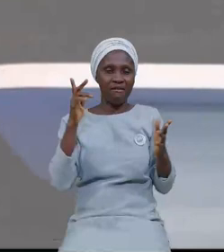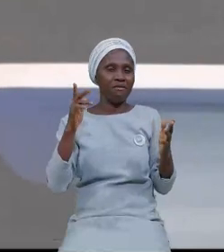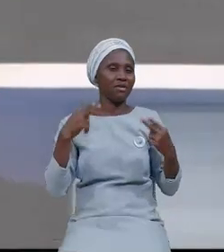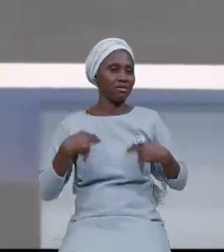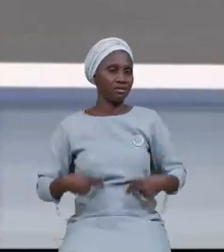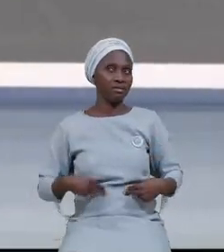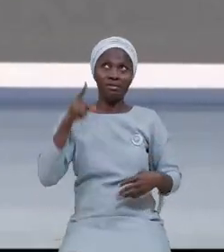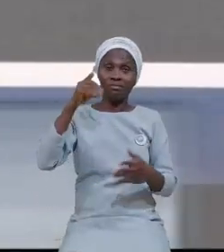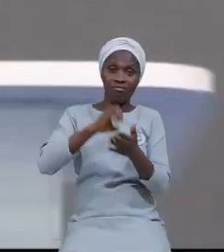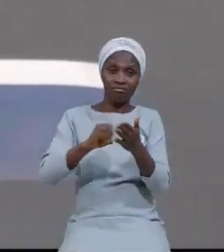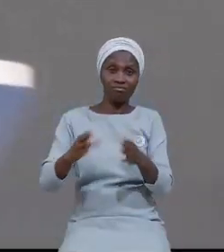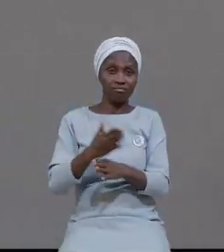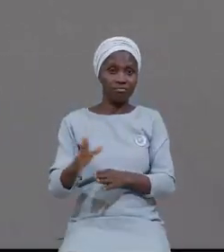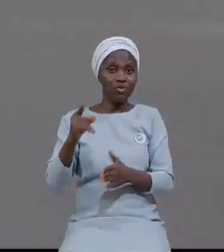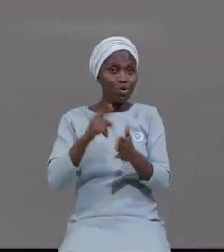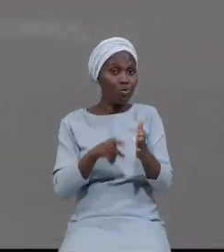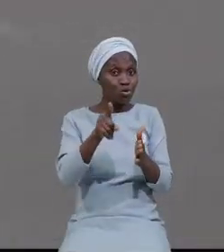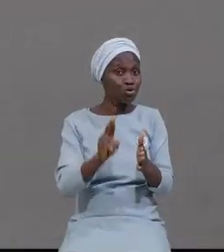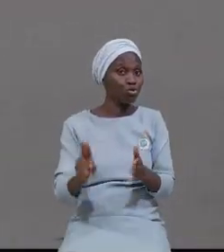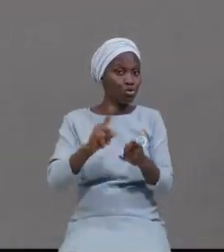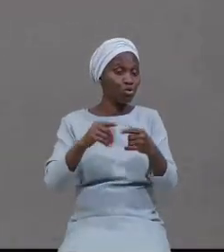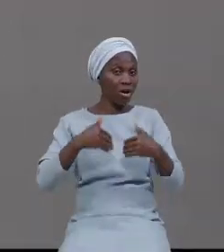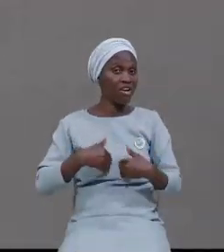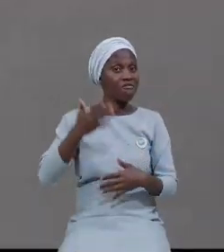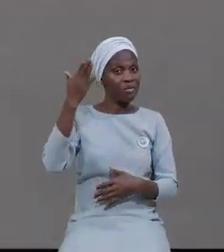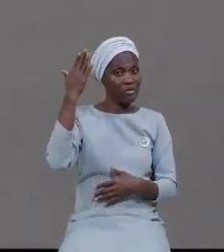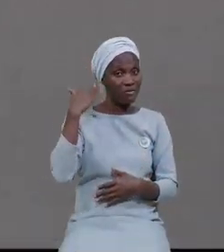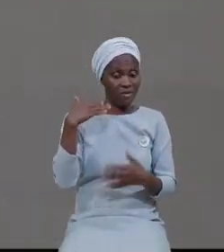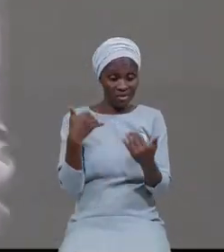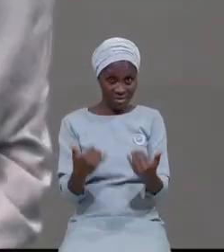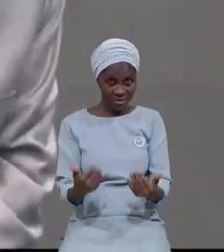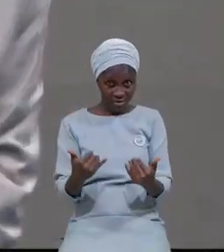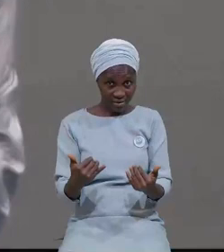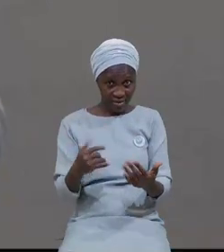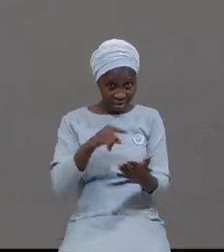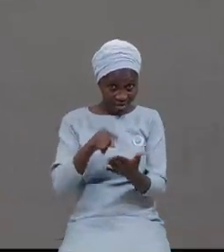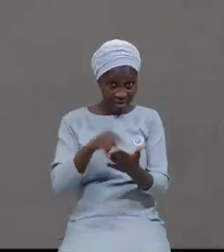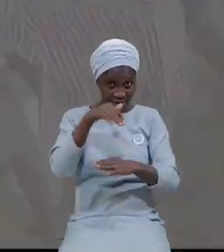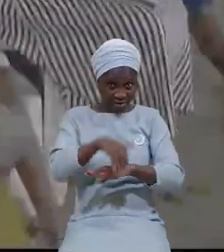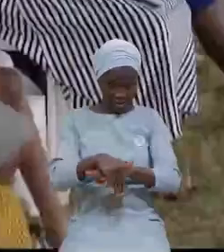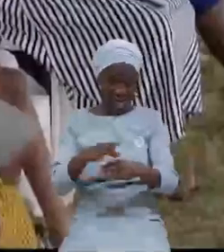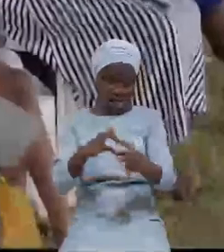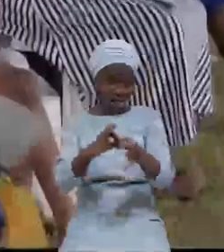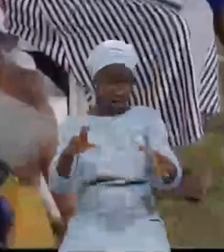parfaite il ôte ce que tu avais et maintenant ce soir